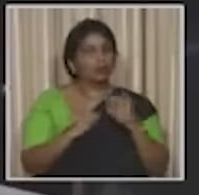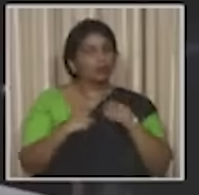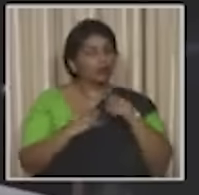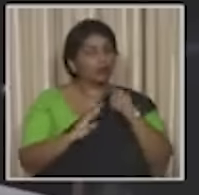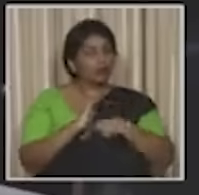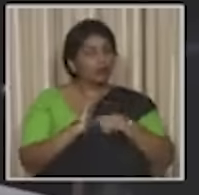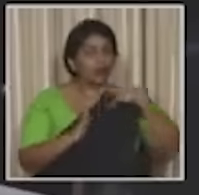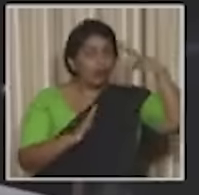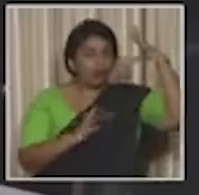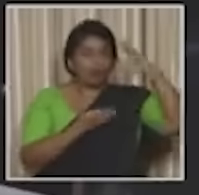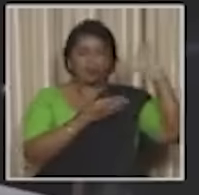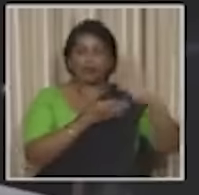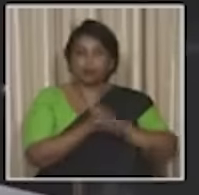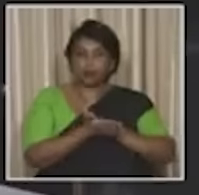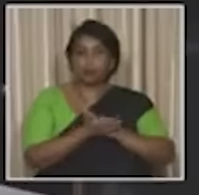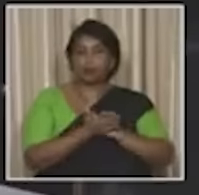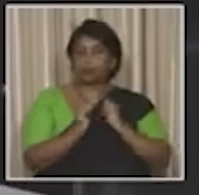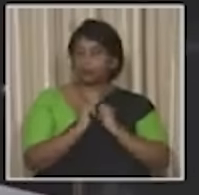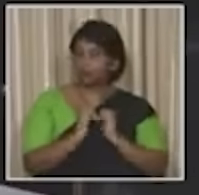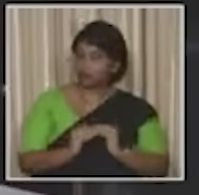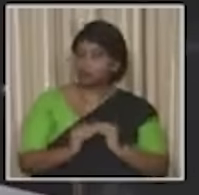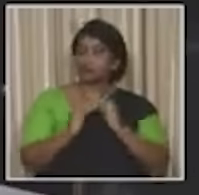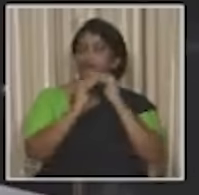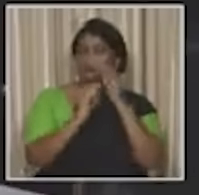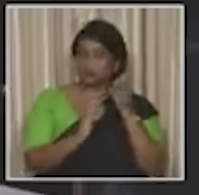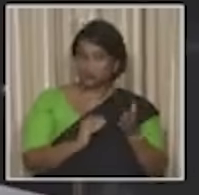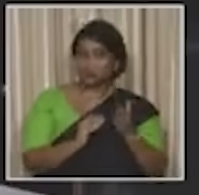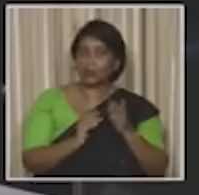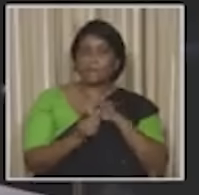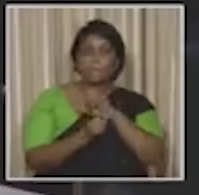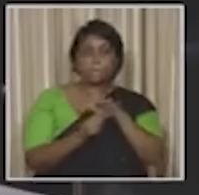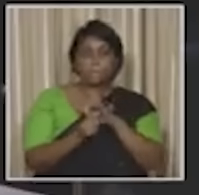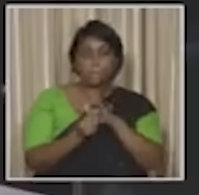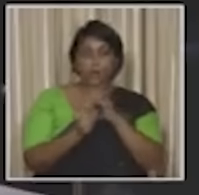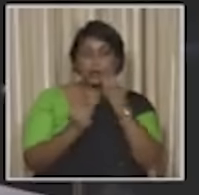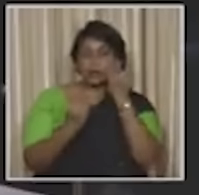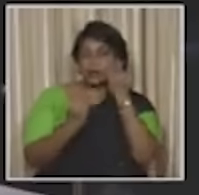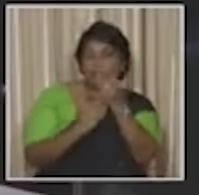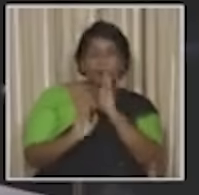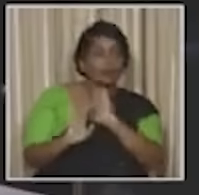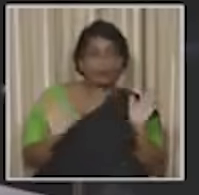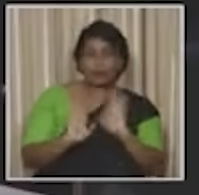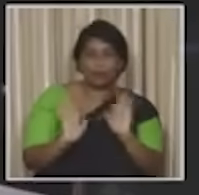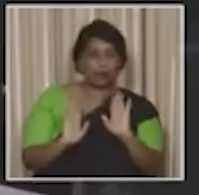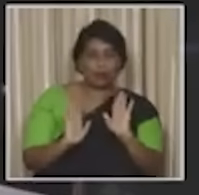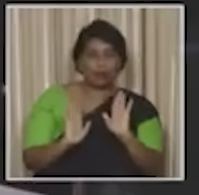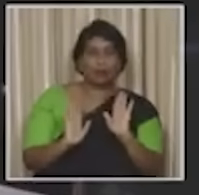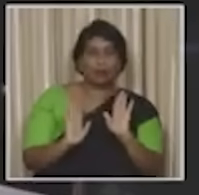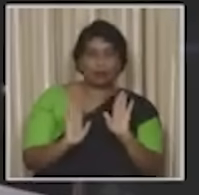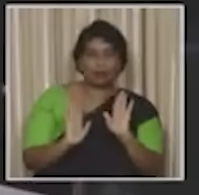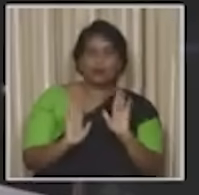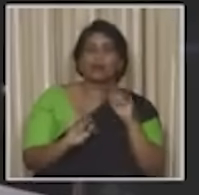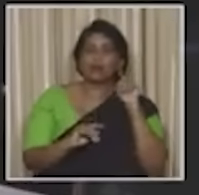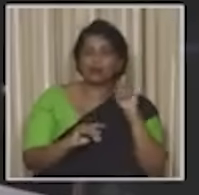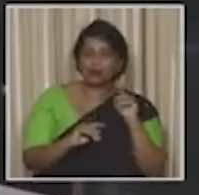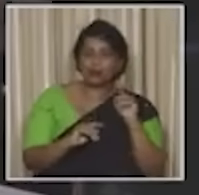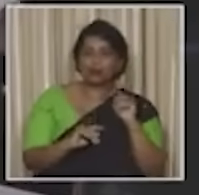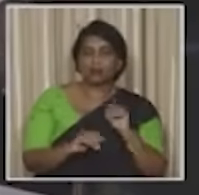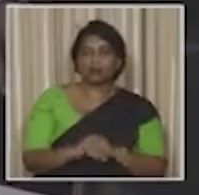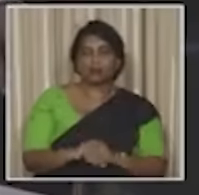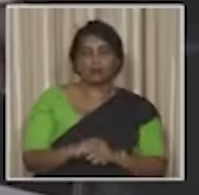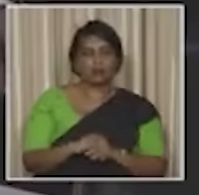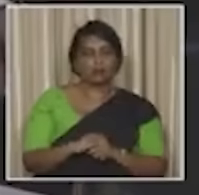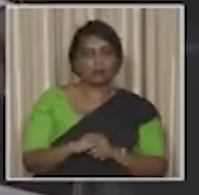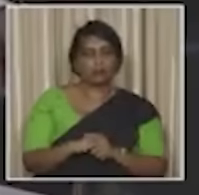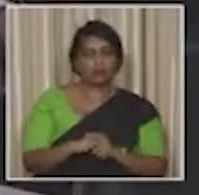apairate punarjaniya balasaya sakti setre wardane vim pilibadu. Parisarahe mitrak nemei merate janto balanni. Hari bohomisute utmaata meeta wada avasthawa denna